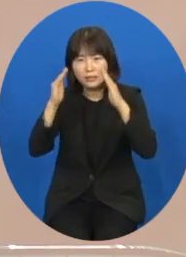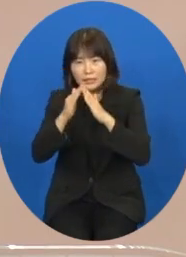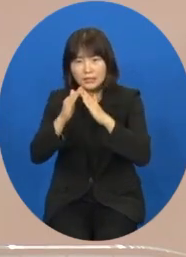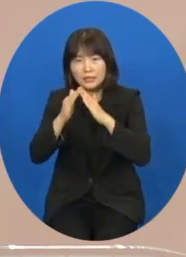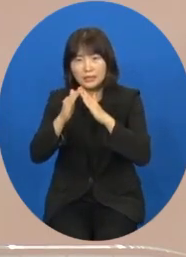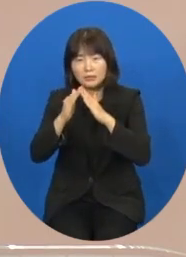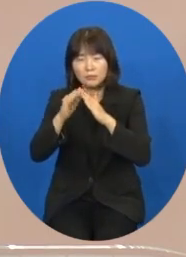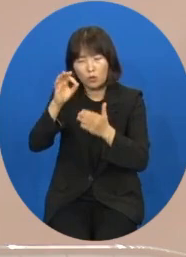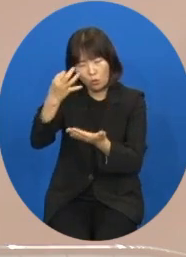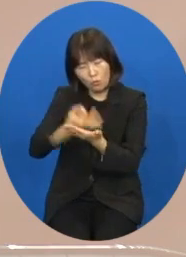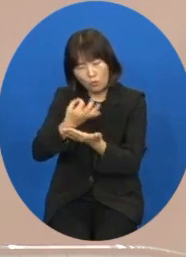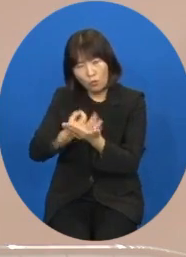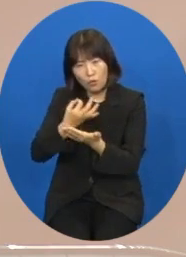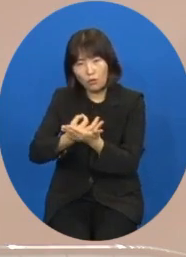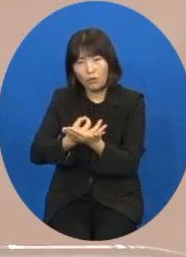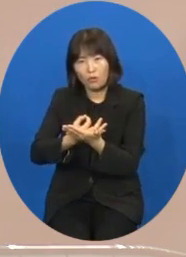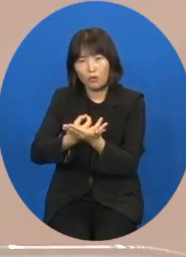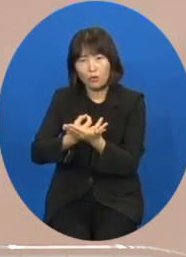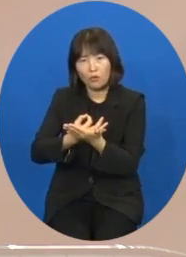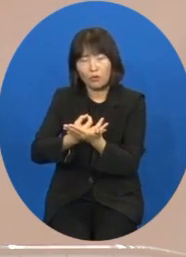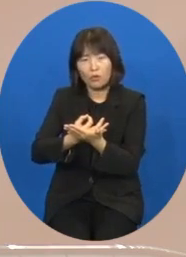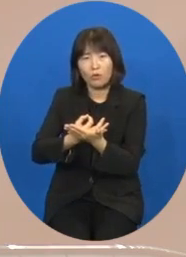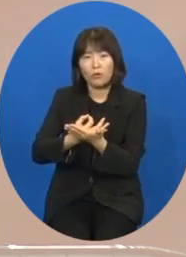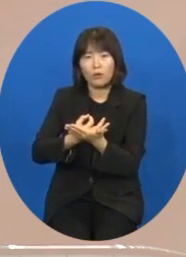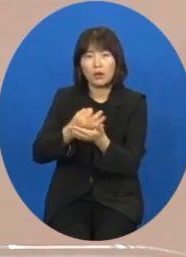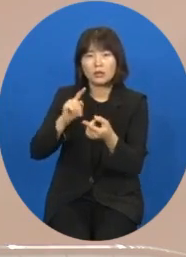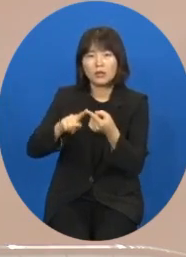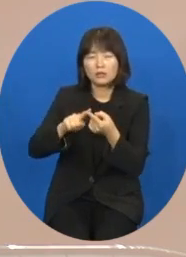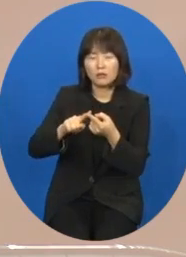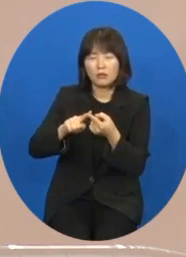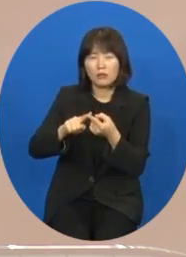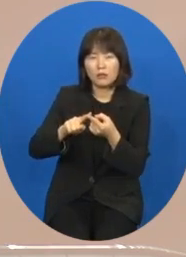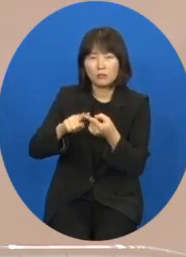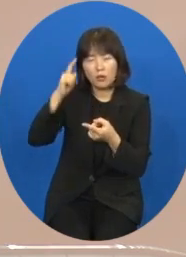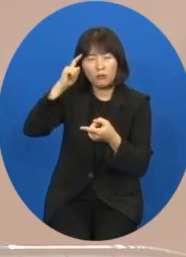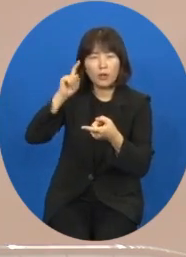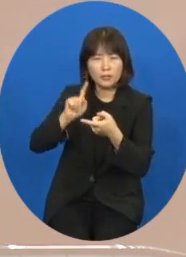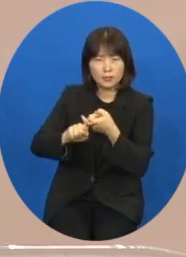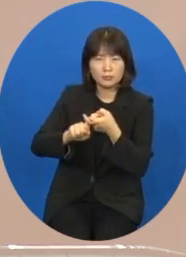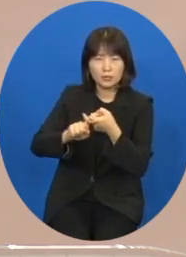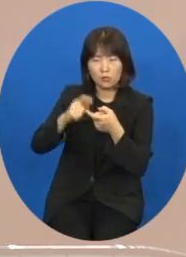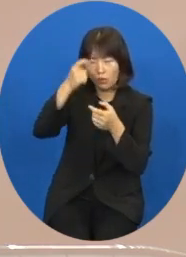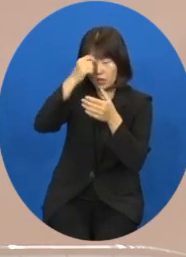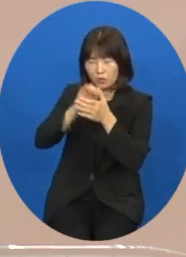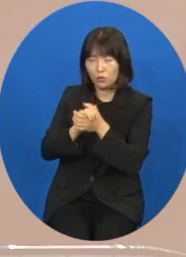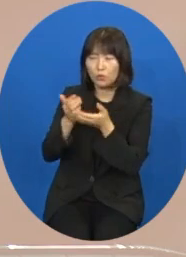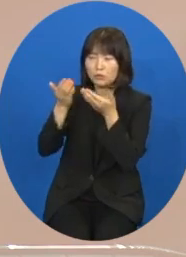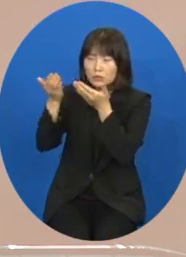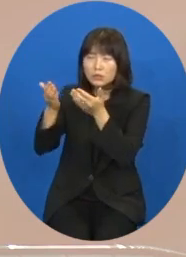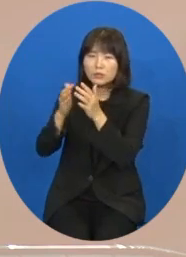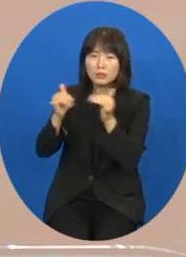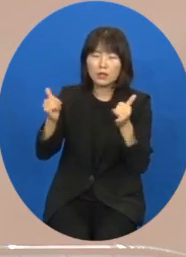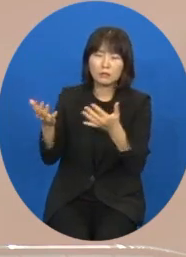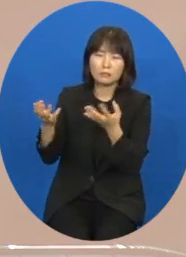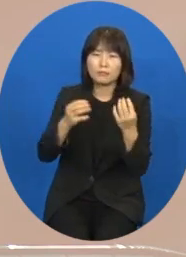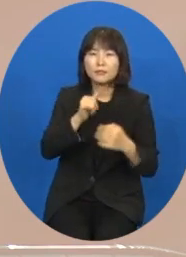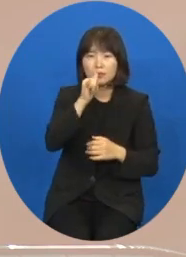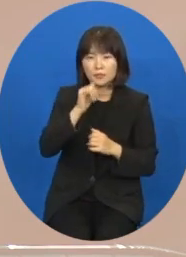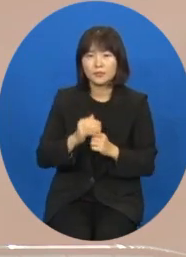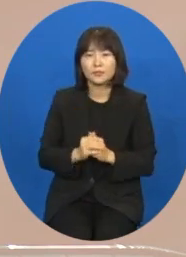것, 돈 버는 것 그런 관심만 있고 그것만 가지고 기도하는 사람들이 있어요.